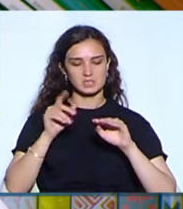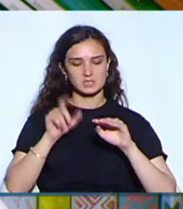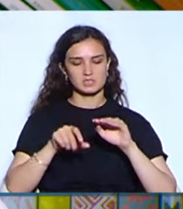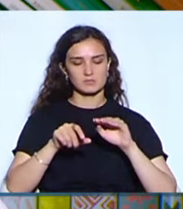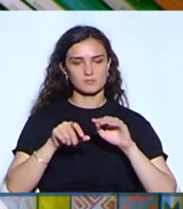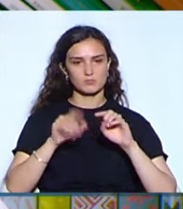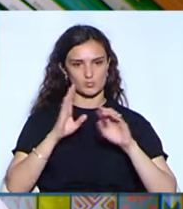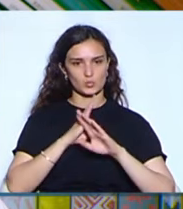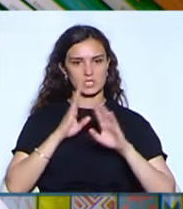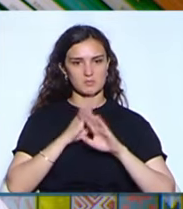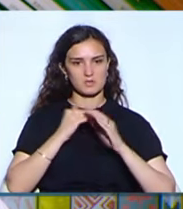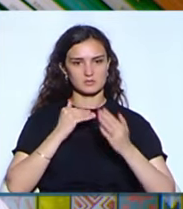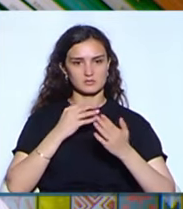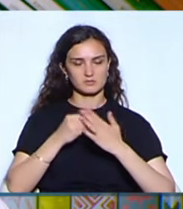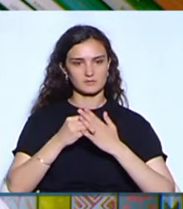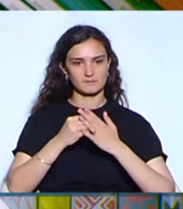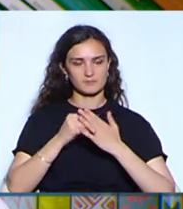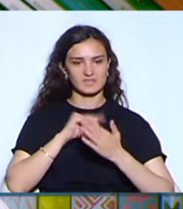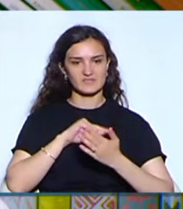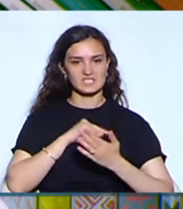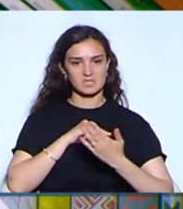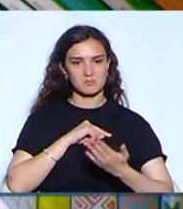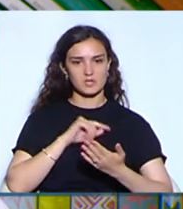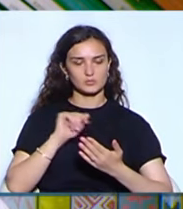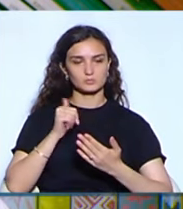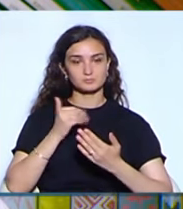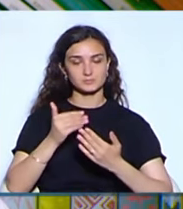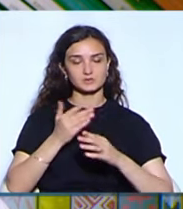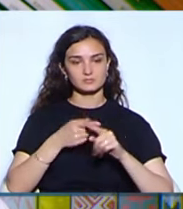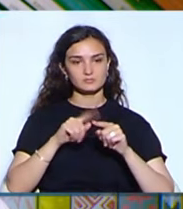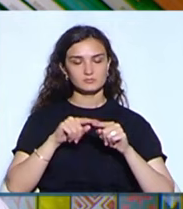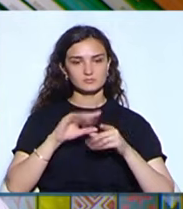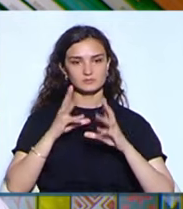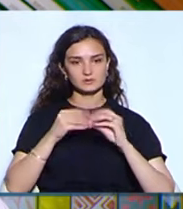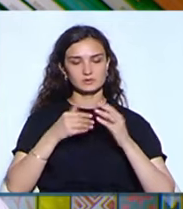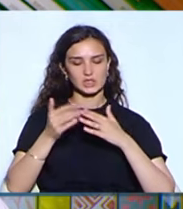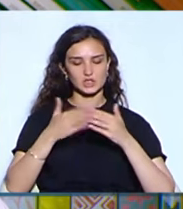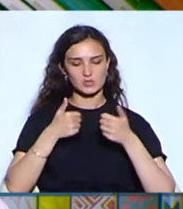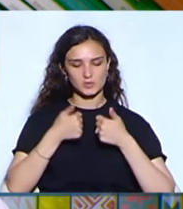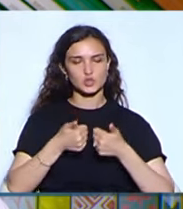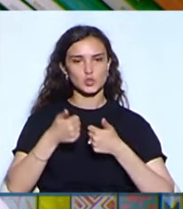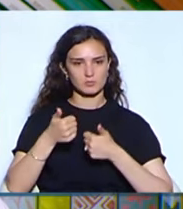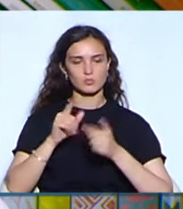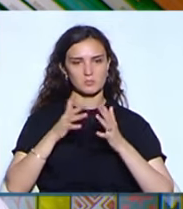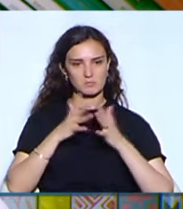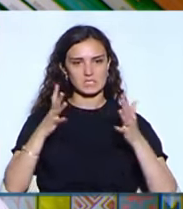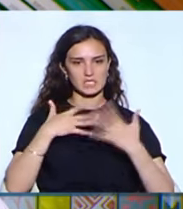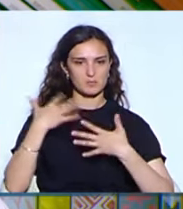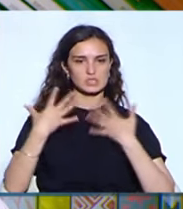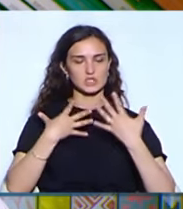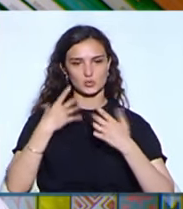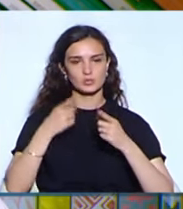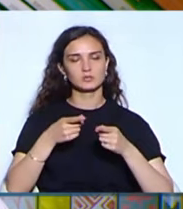ტემპერამენტულ თავისებურებას, თვისებას, როგორც წესი ვართ მაქსიმალურად ხელშემწყობები, რომ მეტად